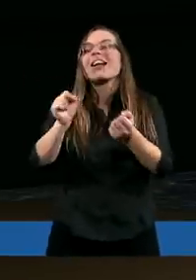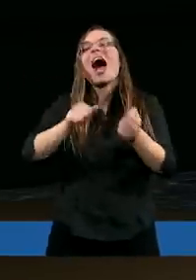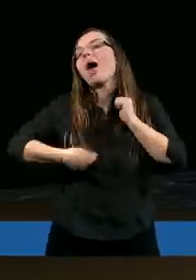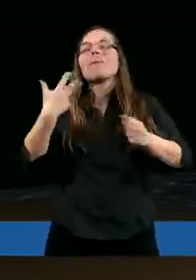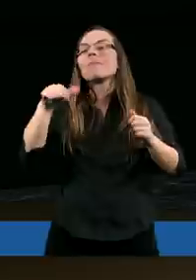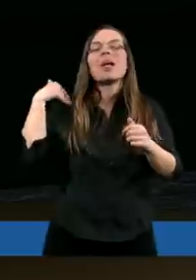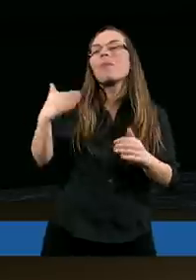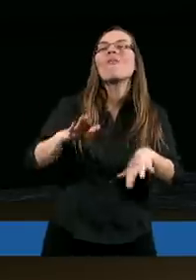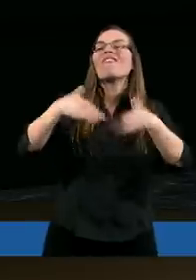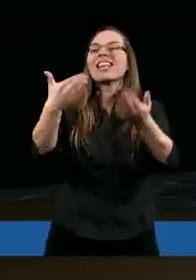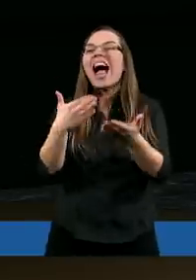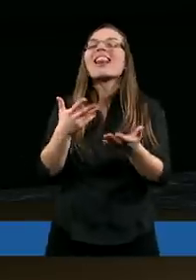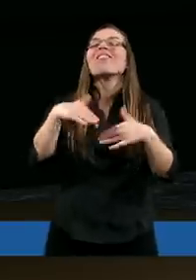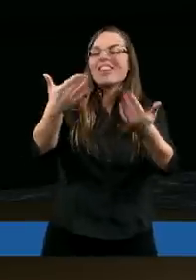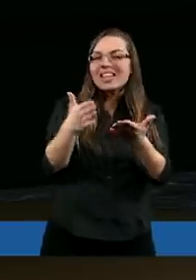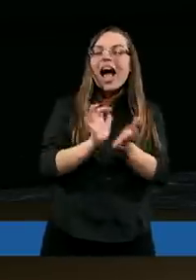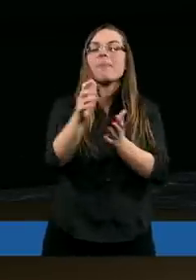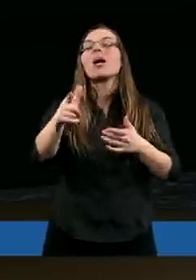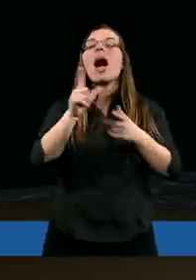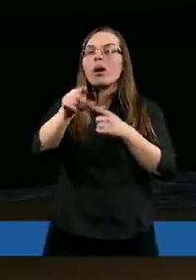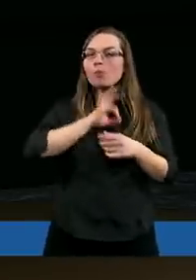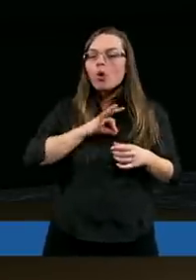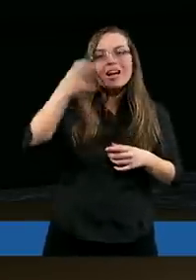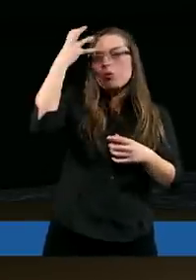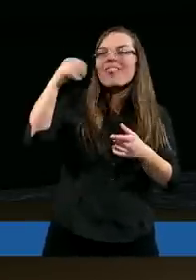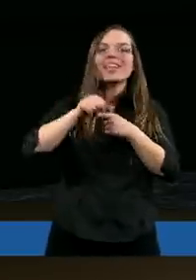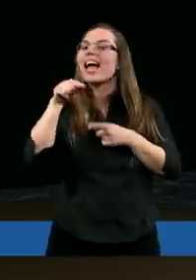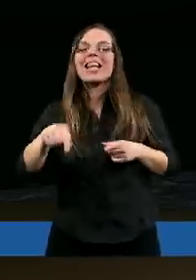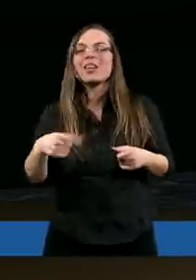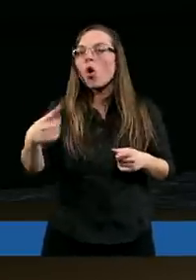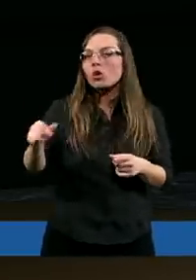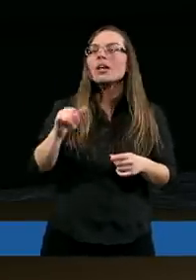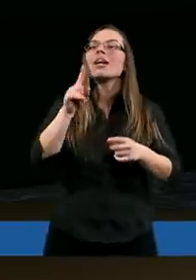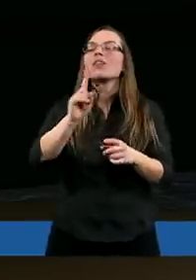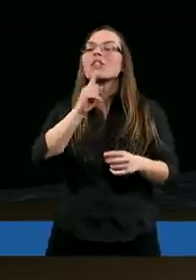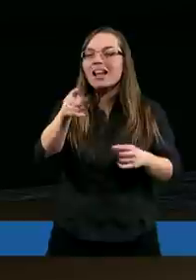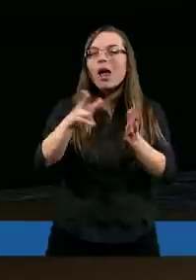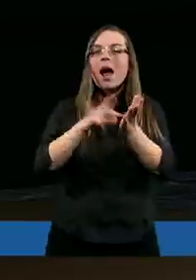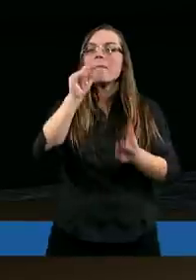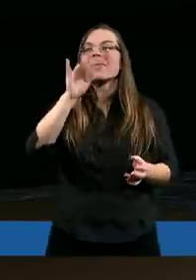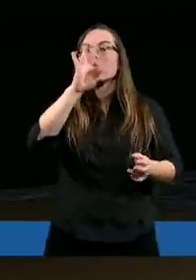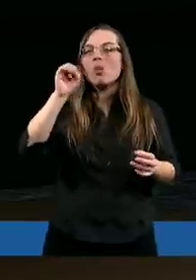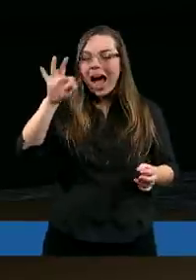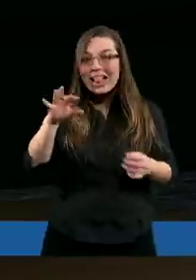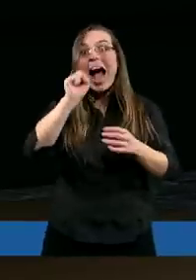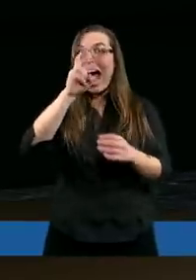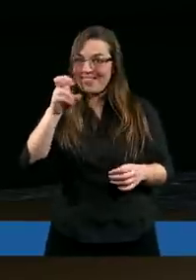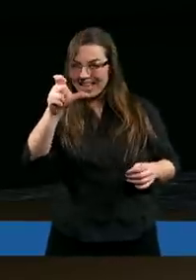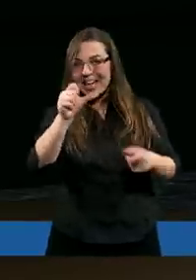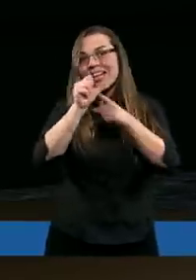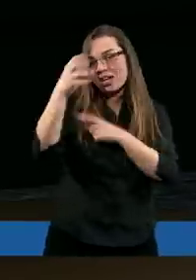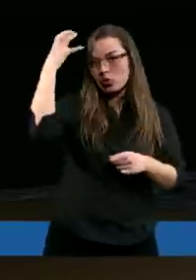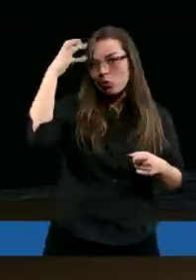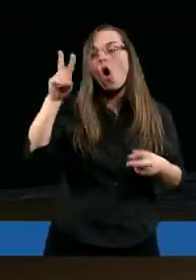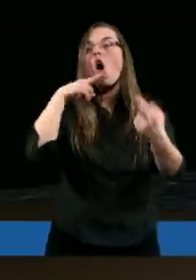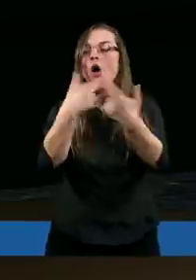był wydany Żydom, bo właśnie królestwo moje nie jest stąd. Rzekł mu tedy Piłat: A więc jesteś królem?